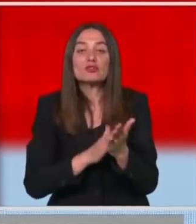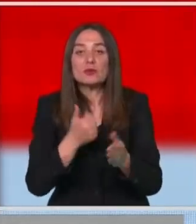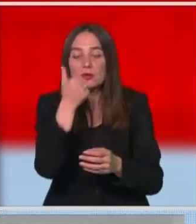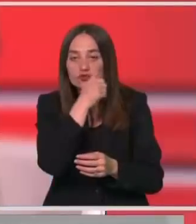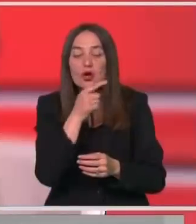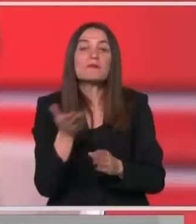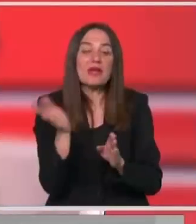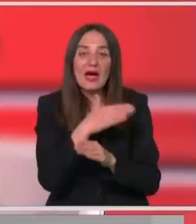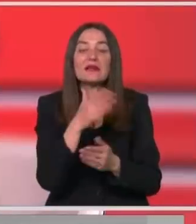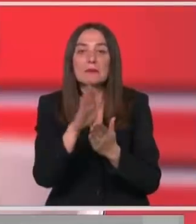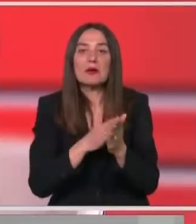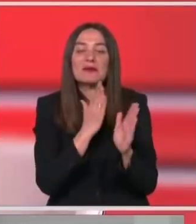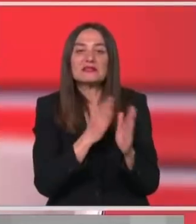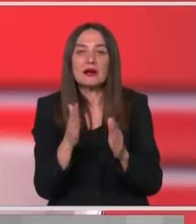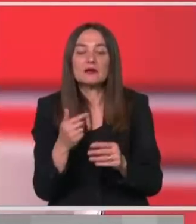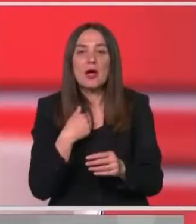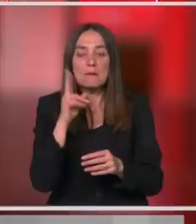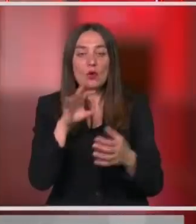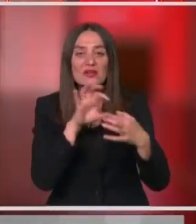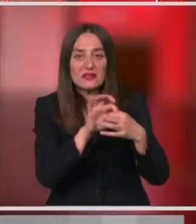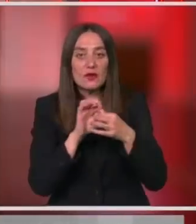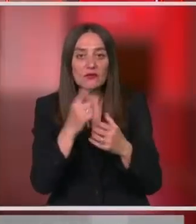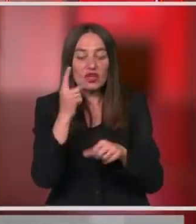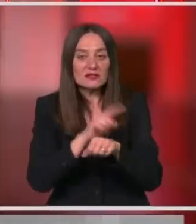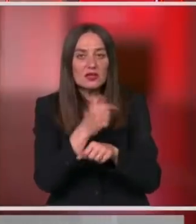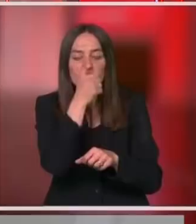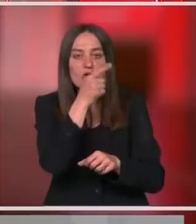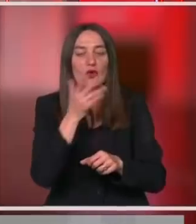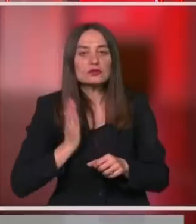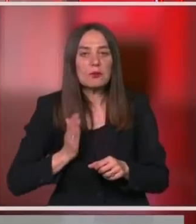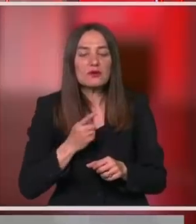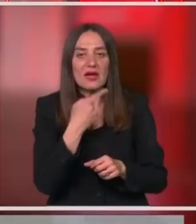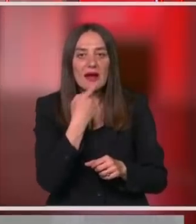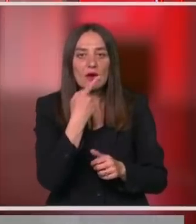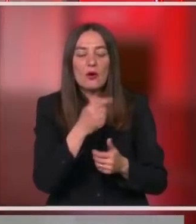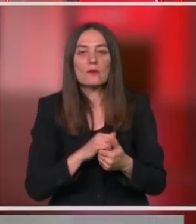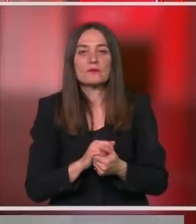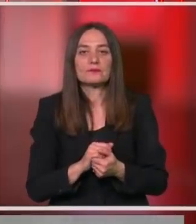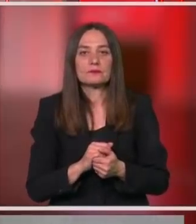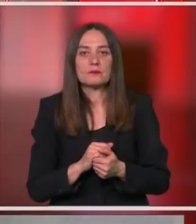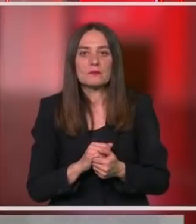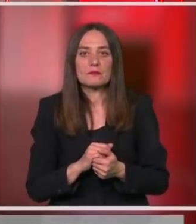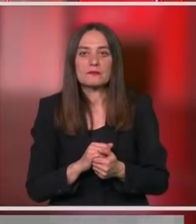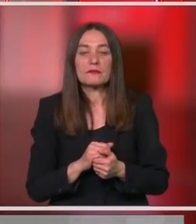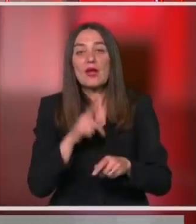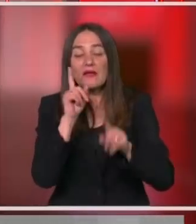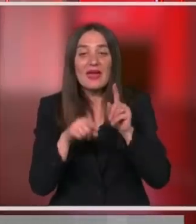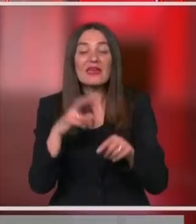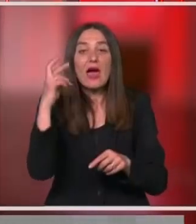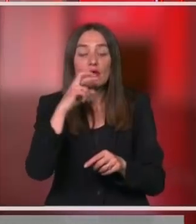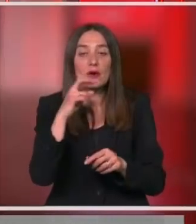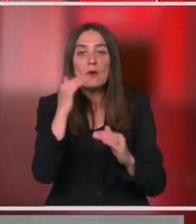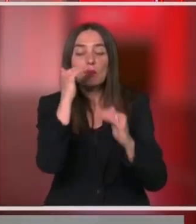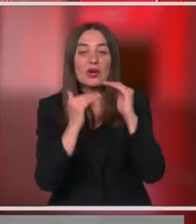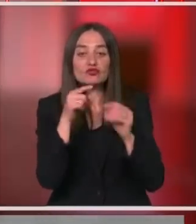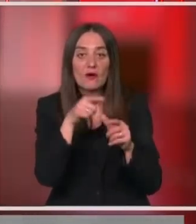da krenemo onda sa redosledom. I mogu samo da se nadovežem na sekundu jedan, ono što je gospodin Đinović rekao. Dakle, neki su ekonomisti